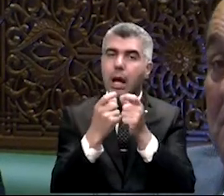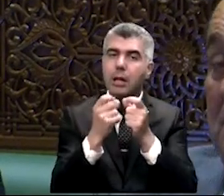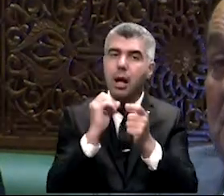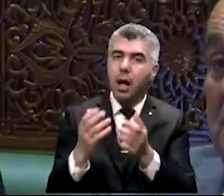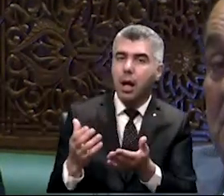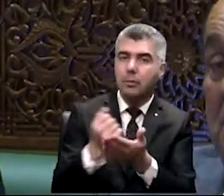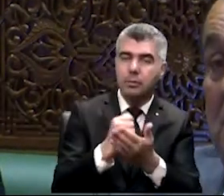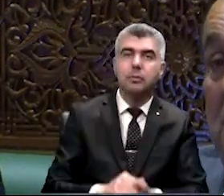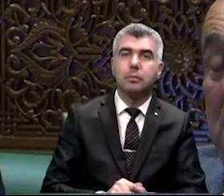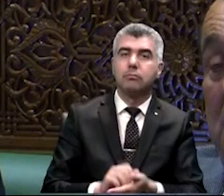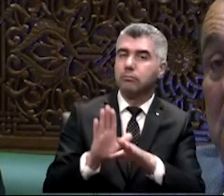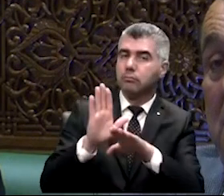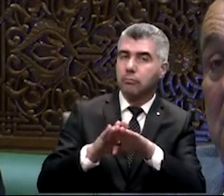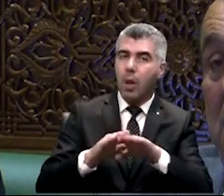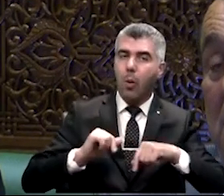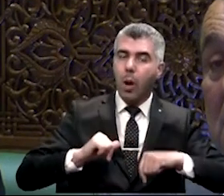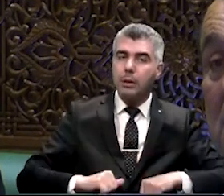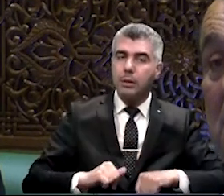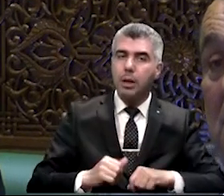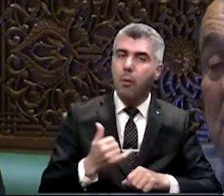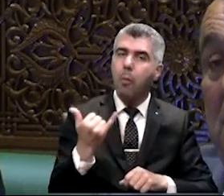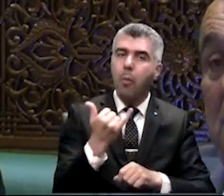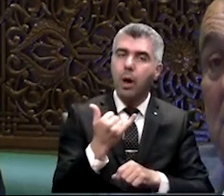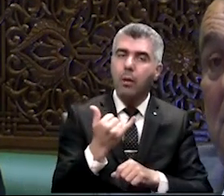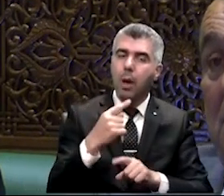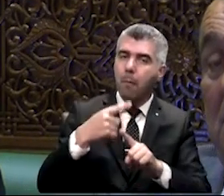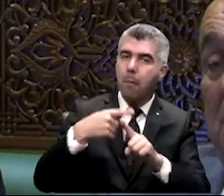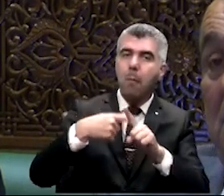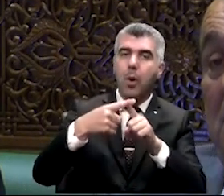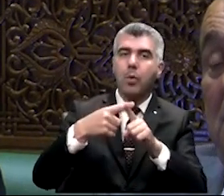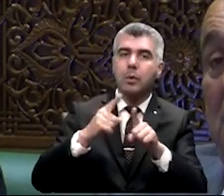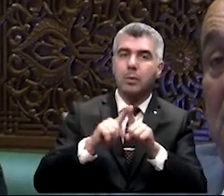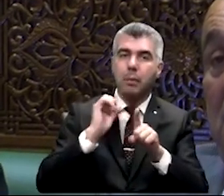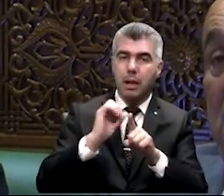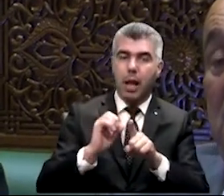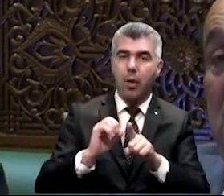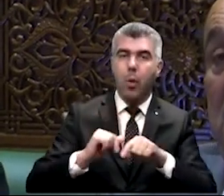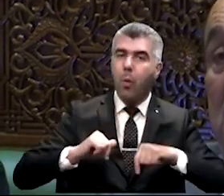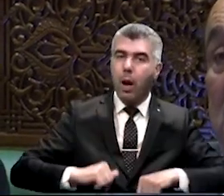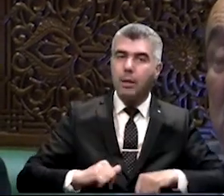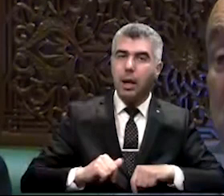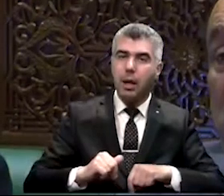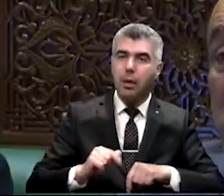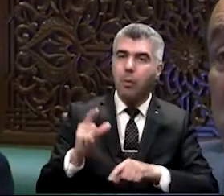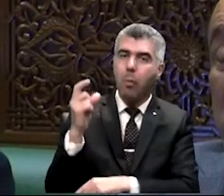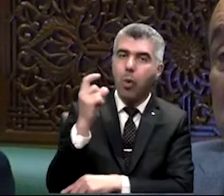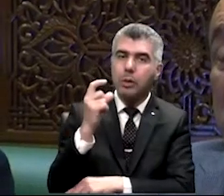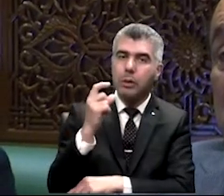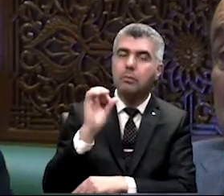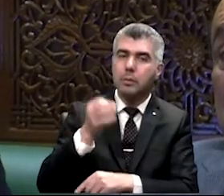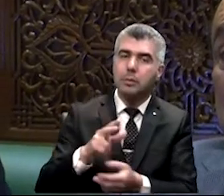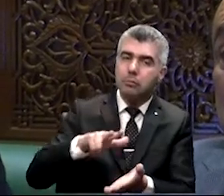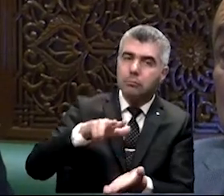فاننا ندعوكم السيد الوزير الى العمل على زياده مساهمه الاراضي الوقفيه في الاستثمار من خلال اعتماد